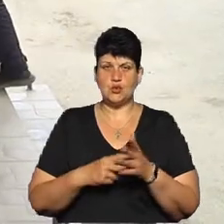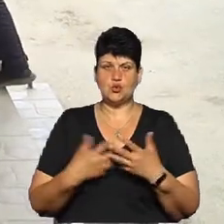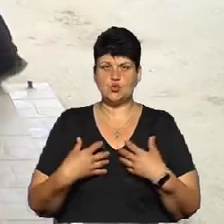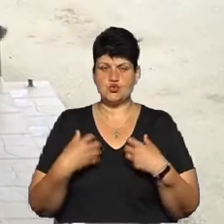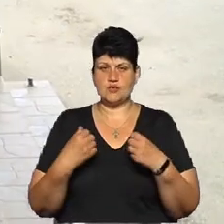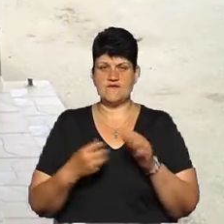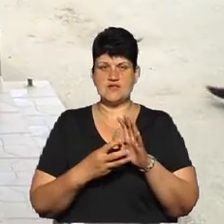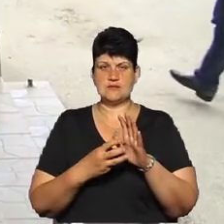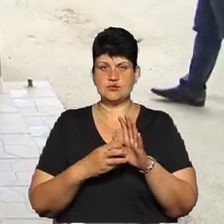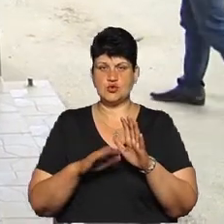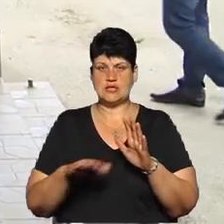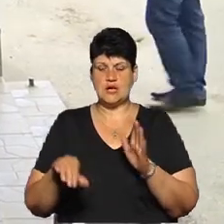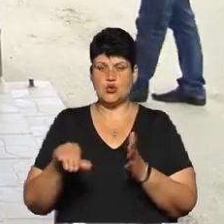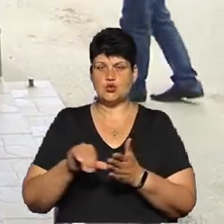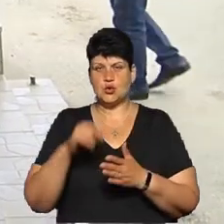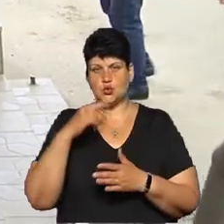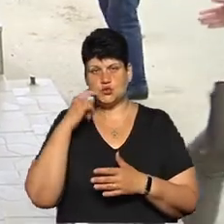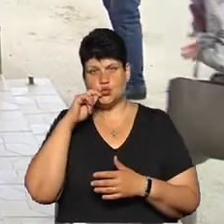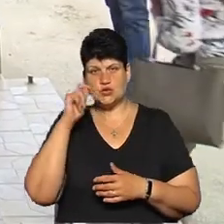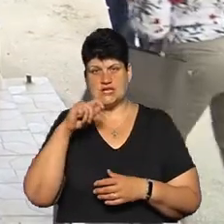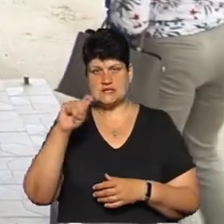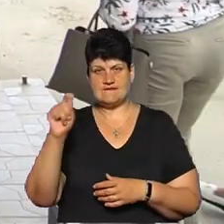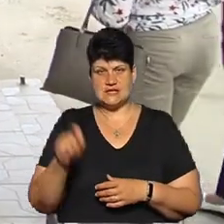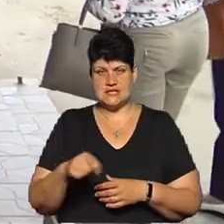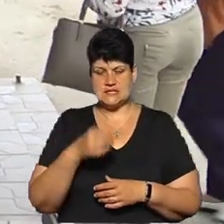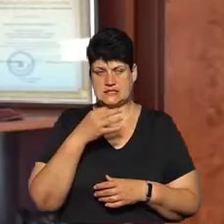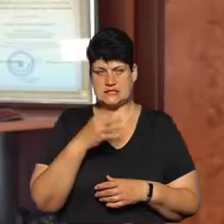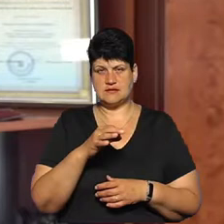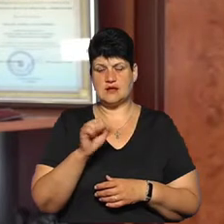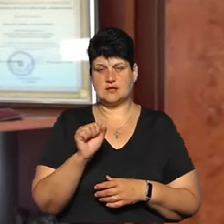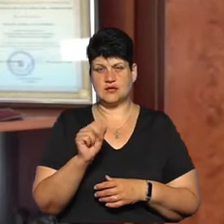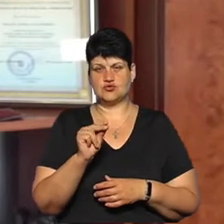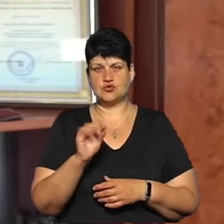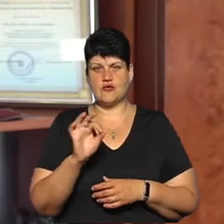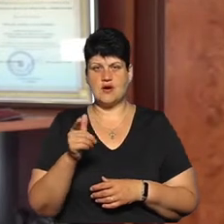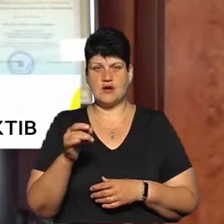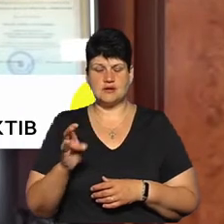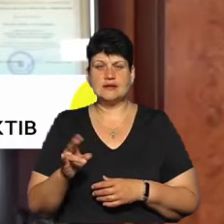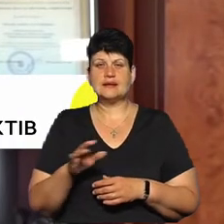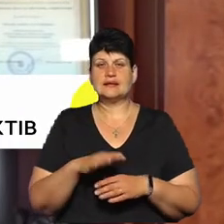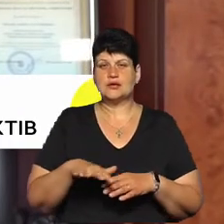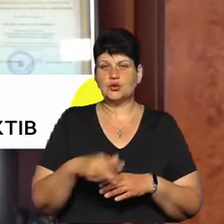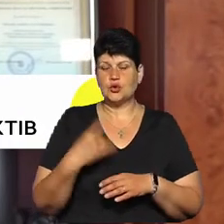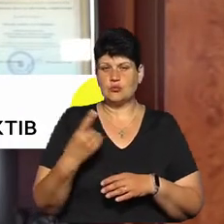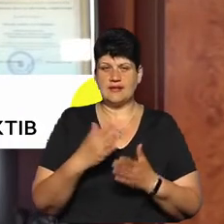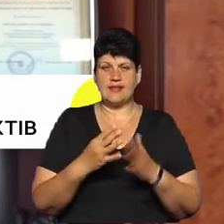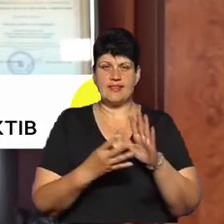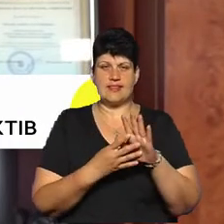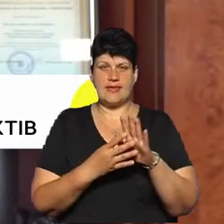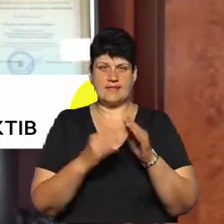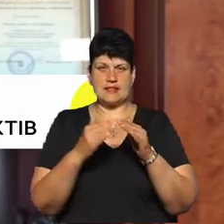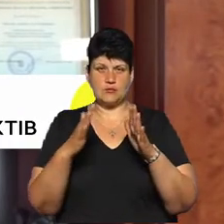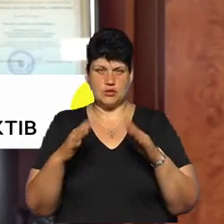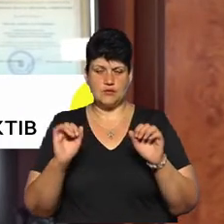800 дітей, учасників російсько-української війни, розповів Андрій Човган. На території області існує 9 таборів, які можуть проводити